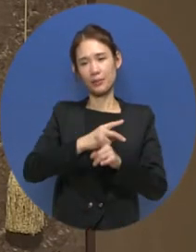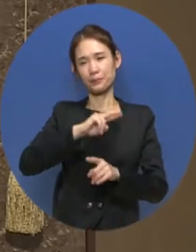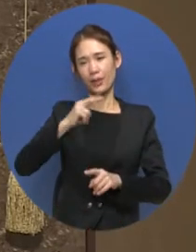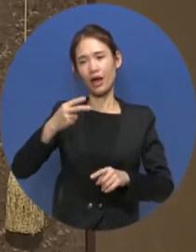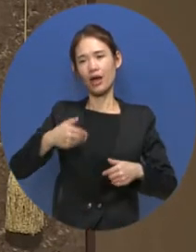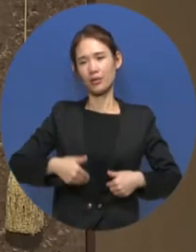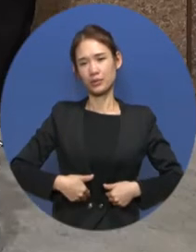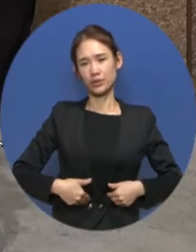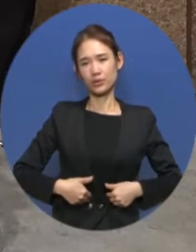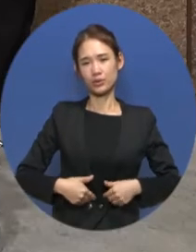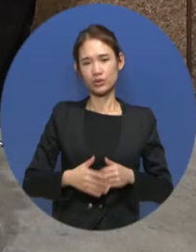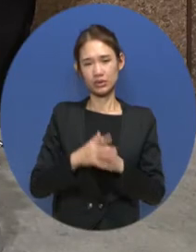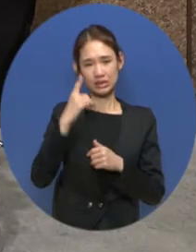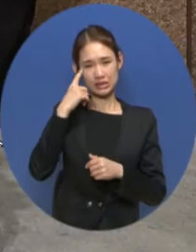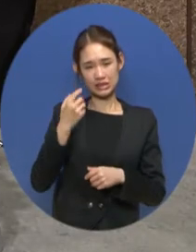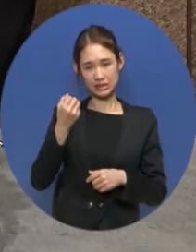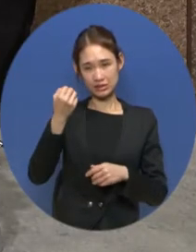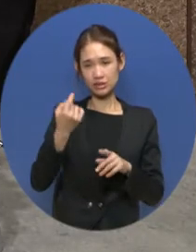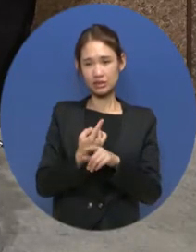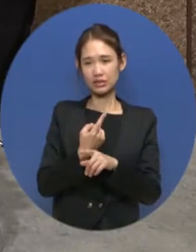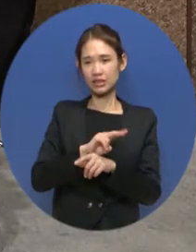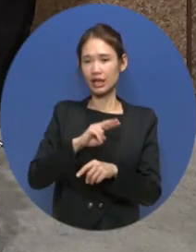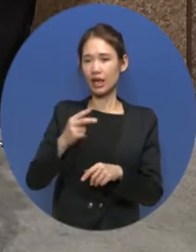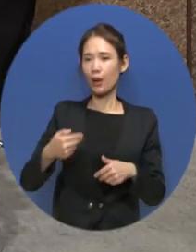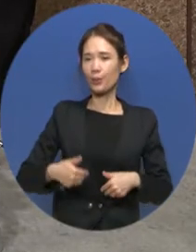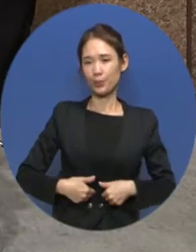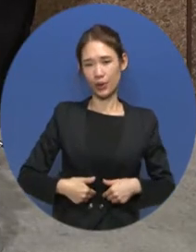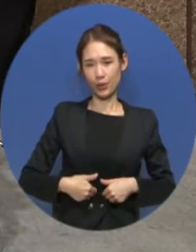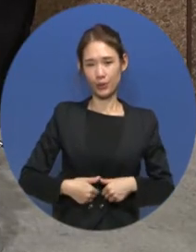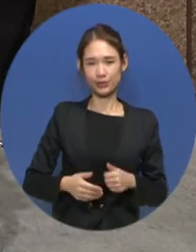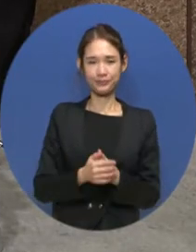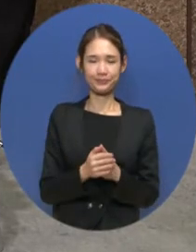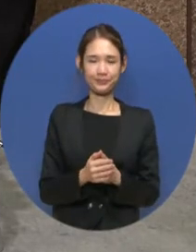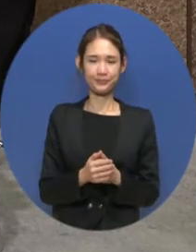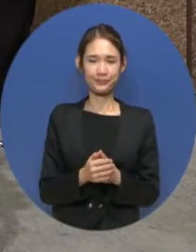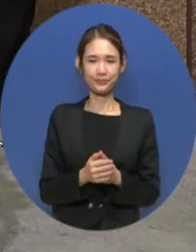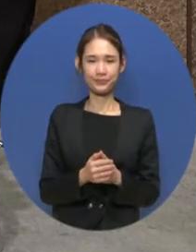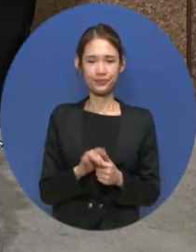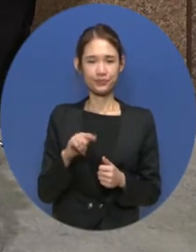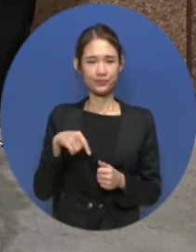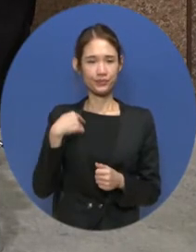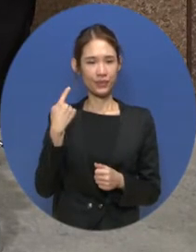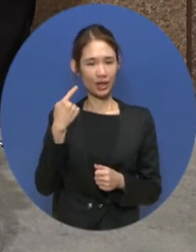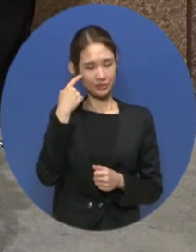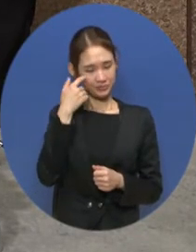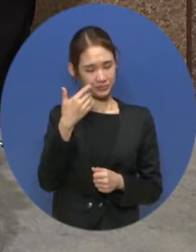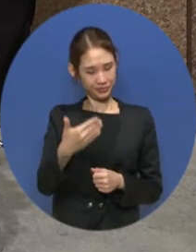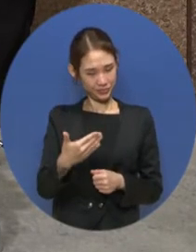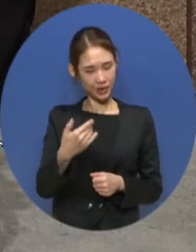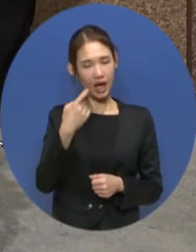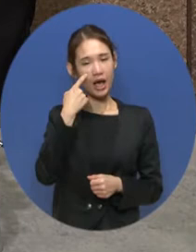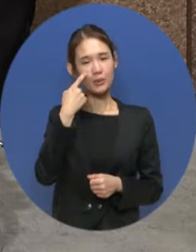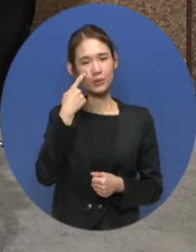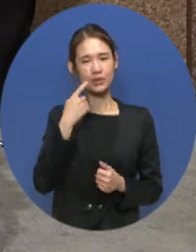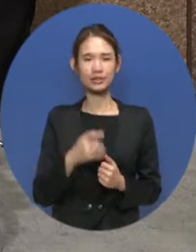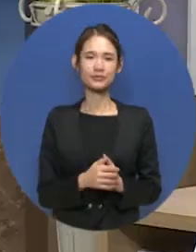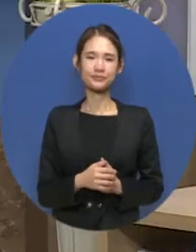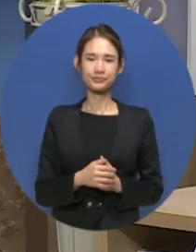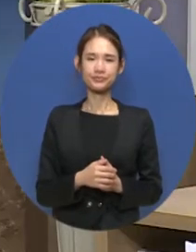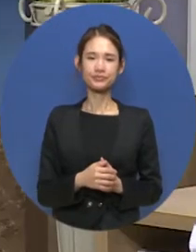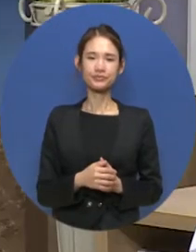좋겠습니다. 네, 인식 개선이 우선되어야 할것 같은데요. 네, 그렇죠. 네, 이제 또 다음 질문으로 넘어가 보도록